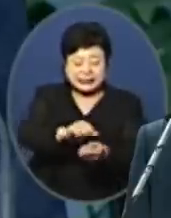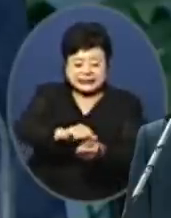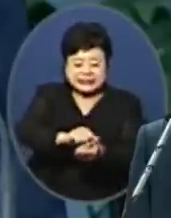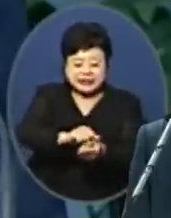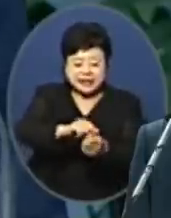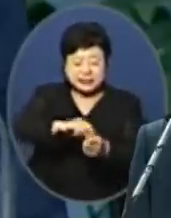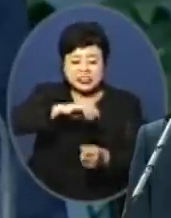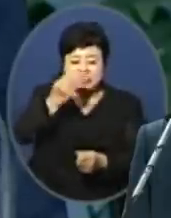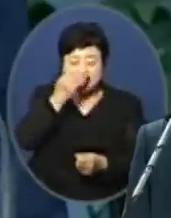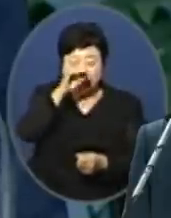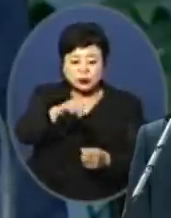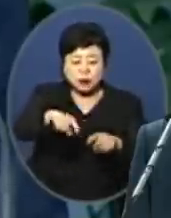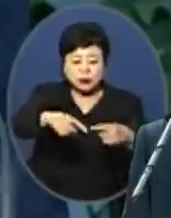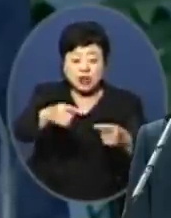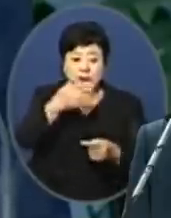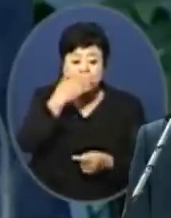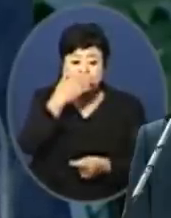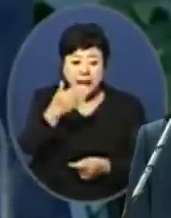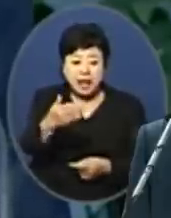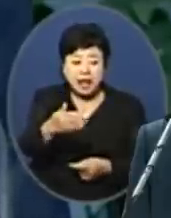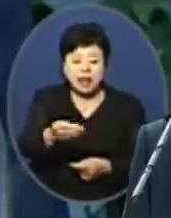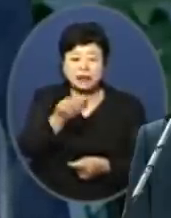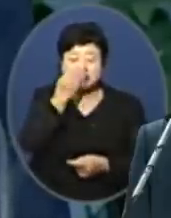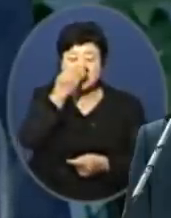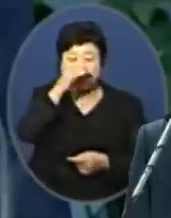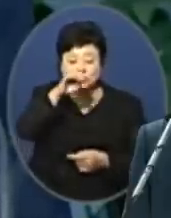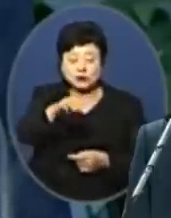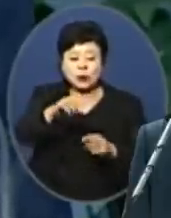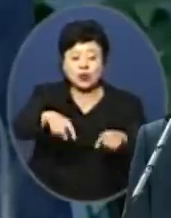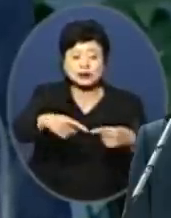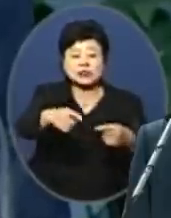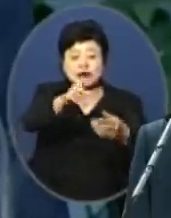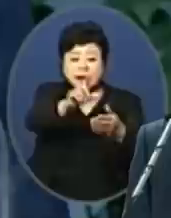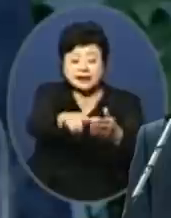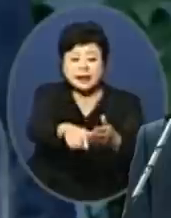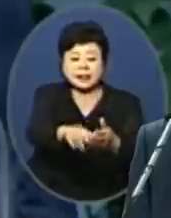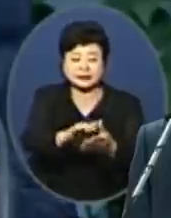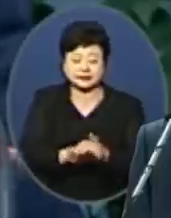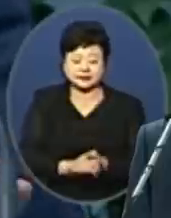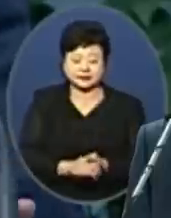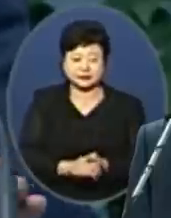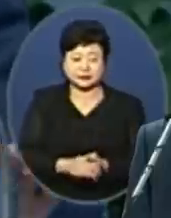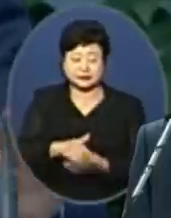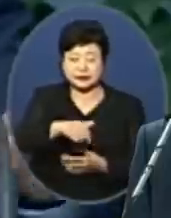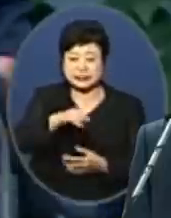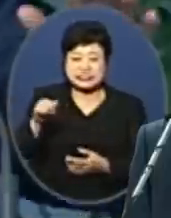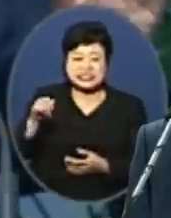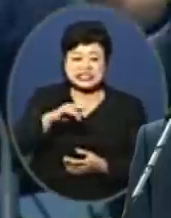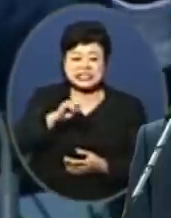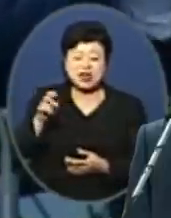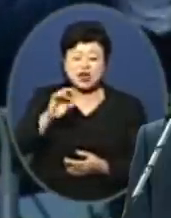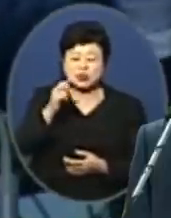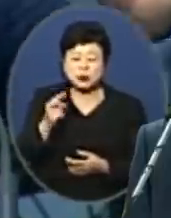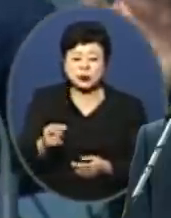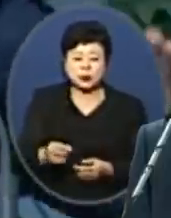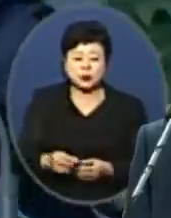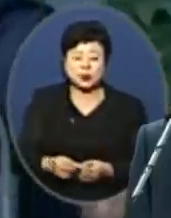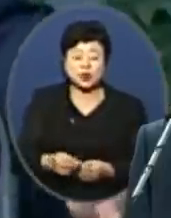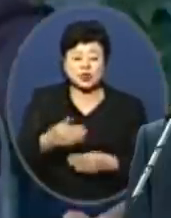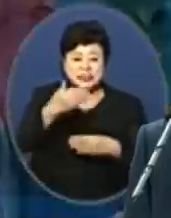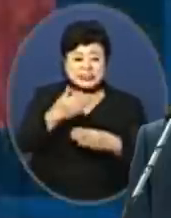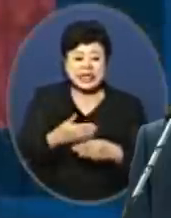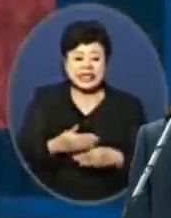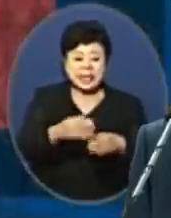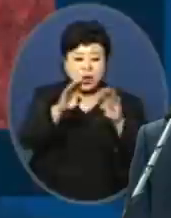있습니다. 손발을 씻고 성소에 들어가면은 성소와 지성소 사이에 휘장이